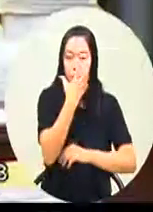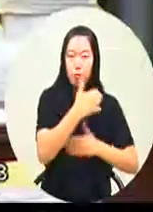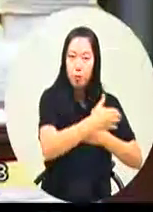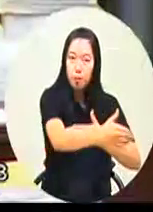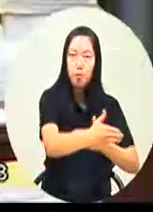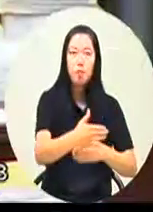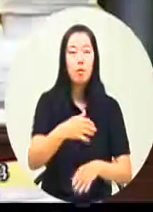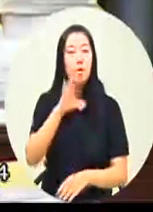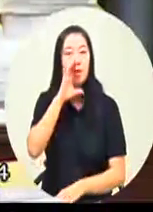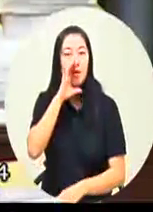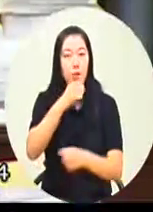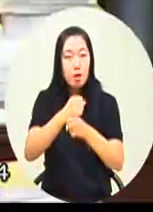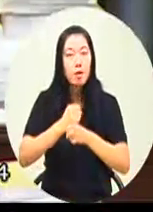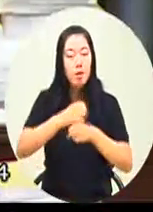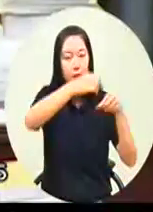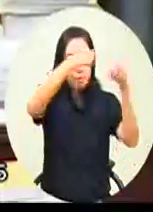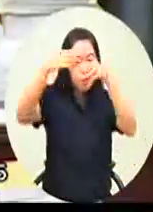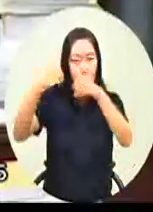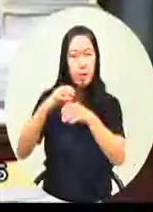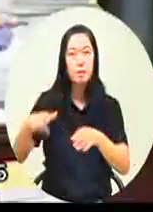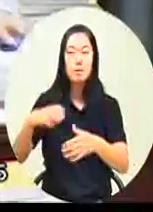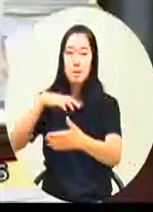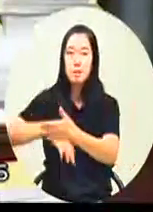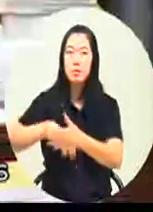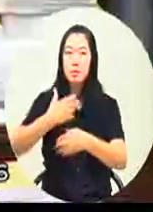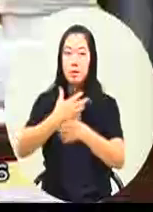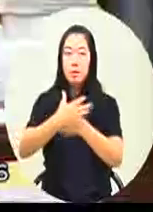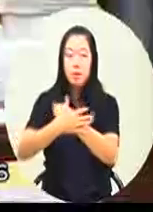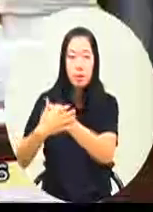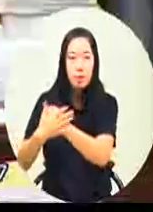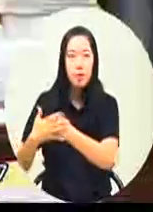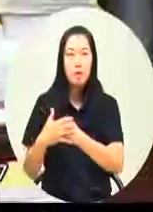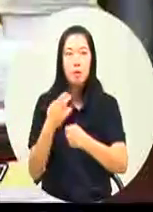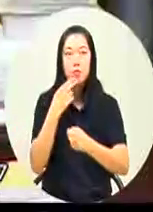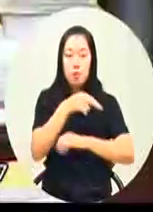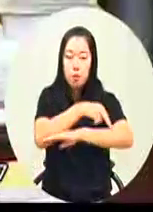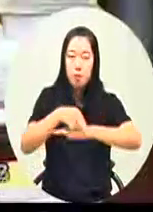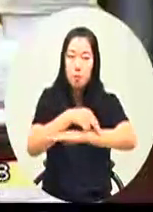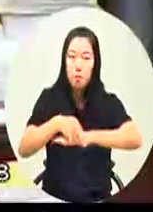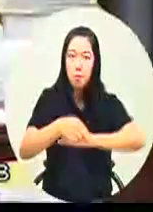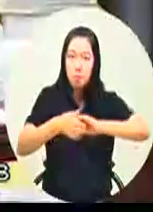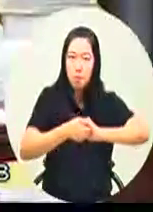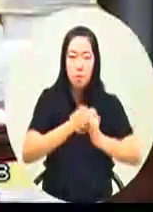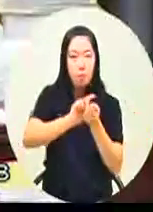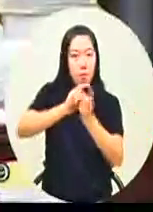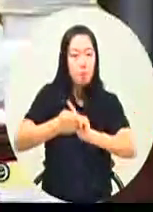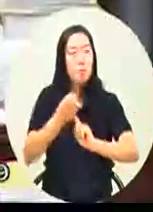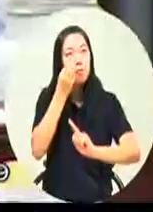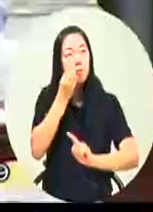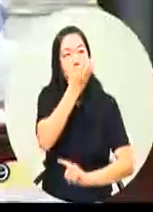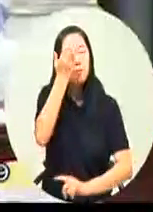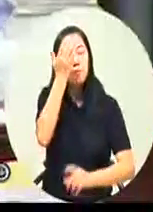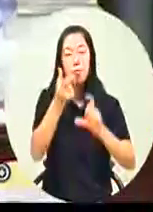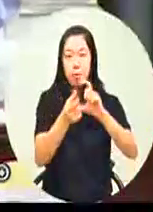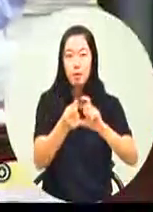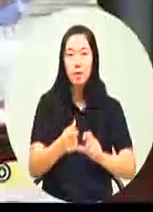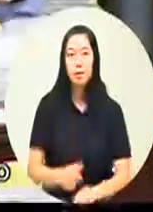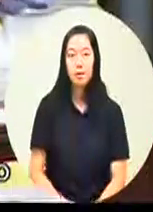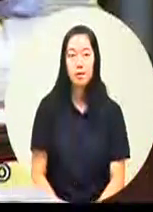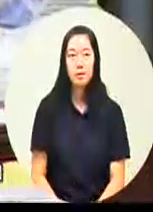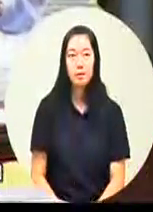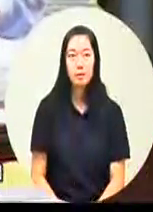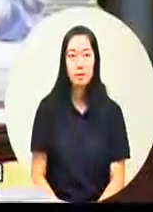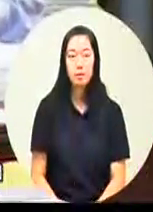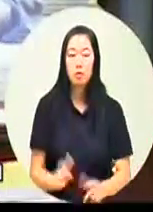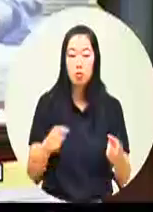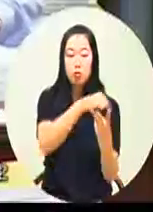内围或者有其他区，能够把它划定为变成观光区， 或者它不是在这个三